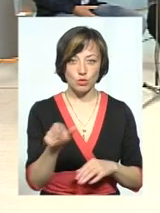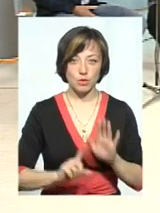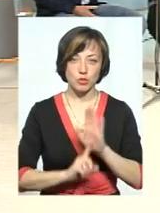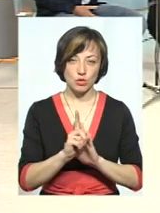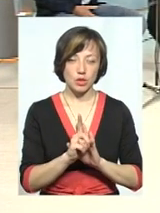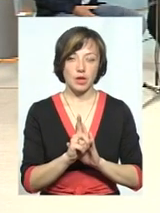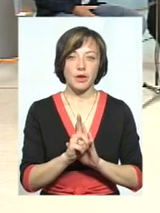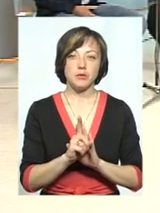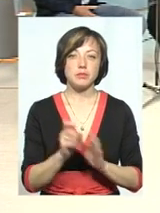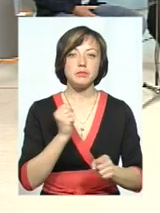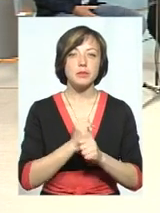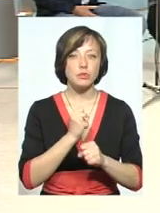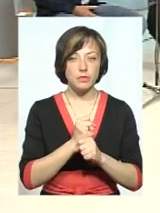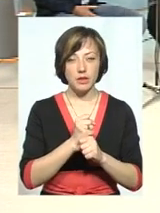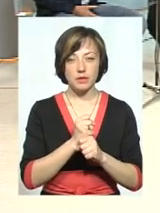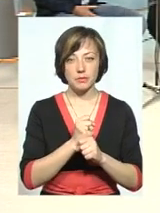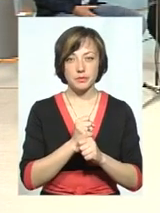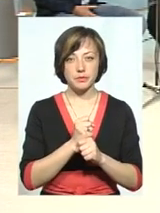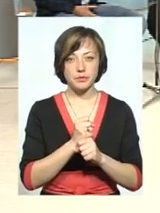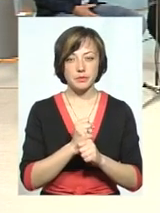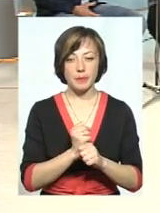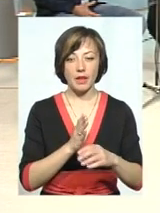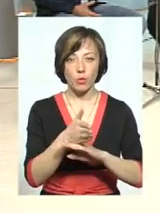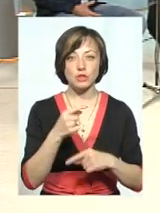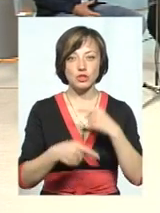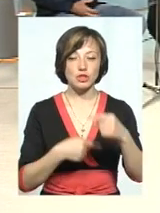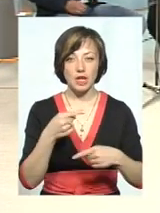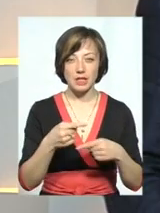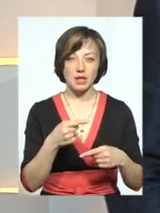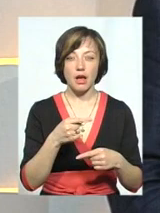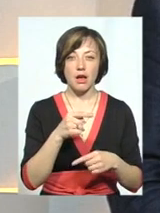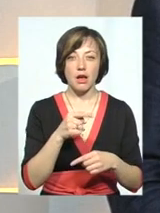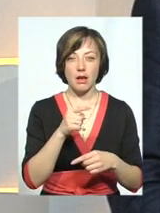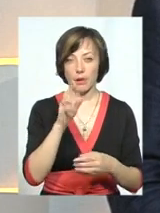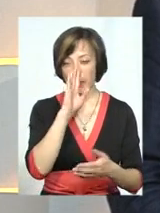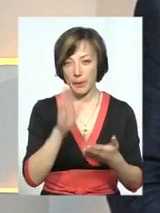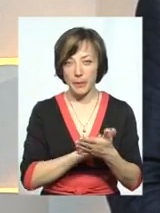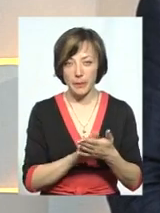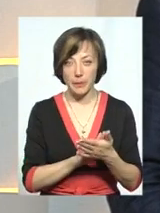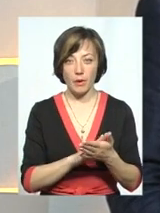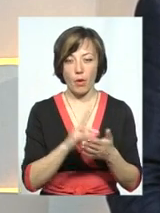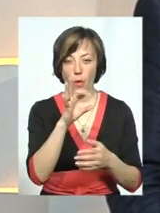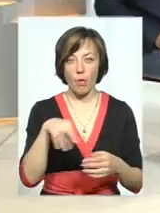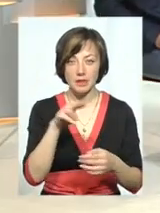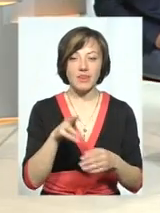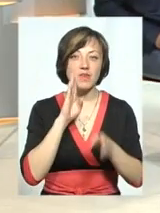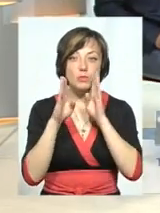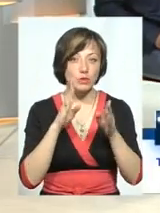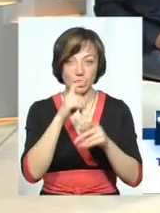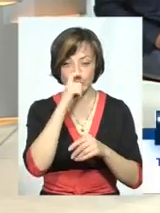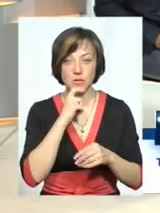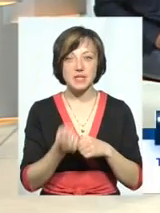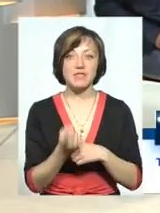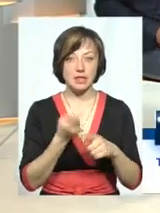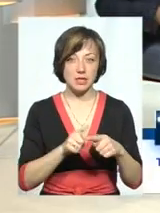почнуть працювати і не заходити в інтернет через VPN. Тому що коли вони будуть заходити через VPN, ми і в Фейсбуці не будемо розуміти,